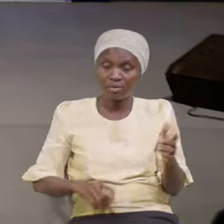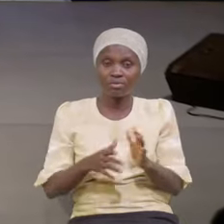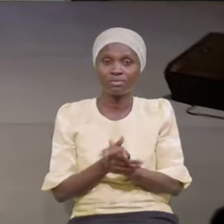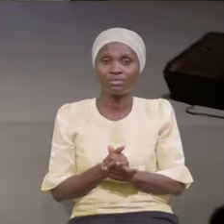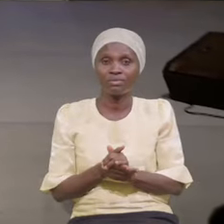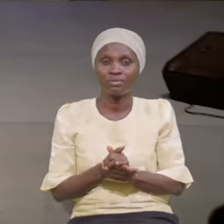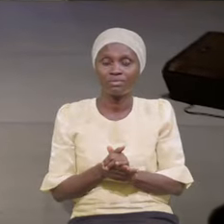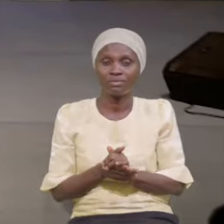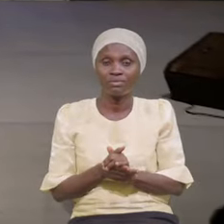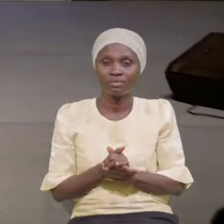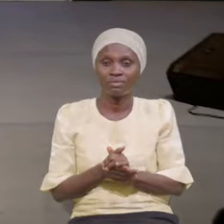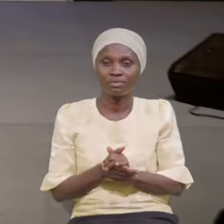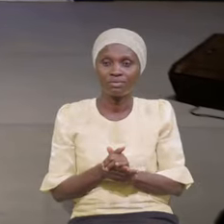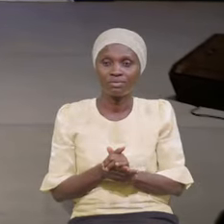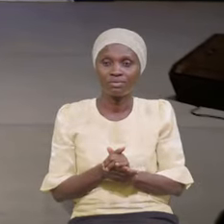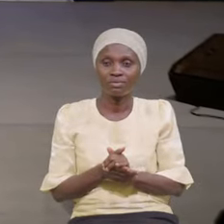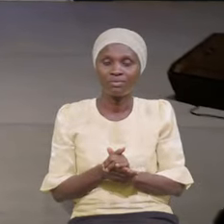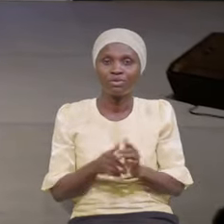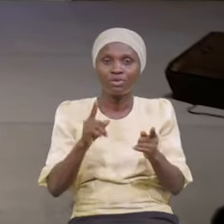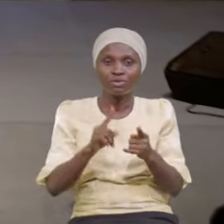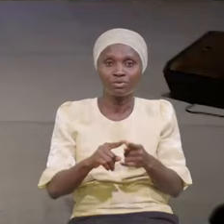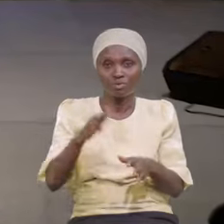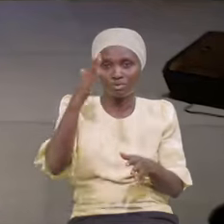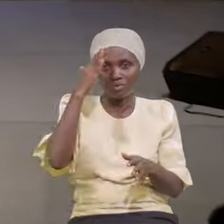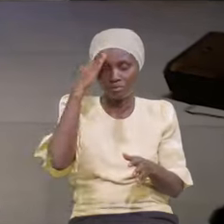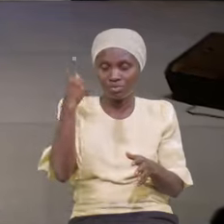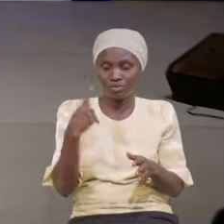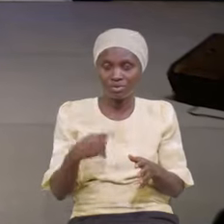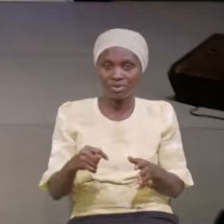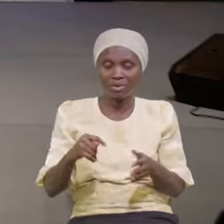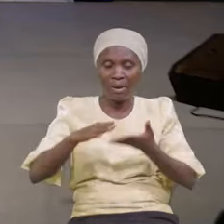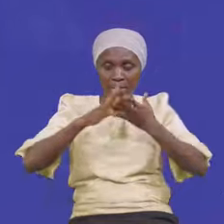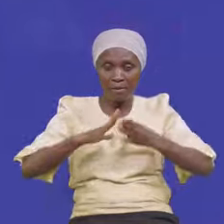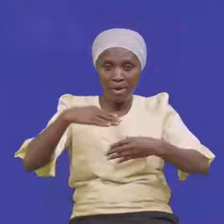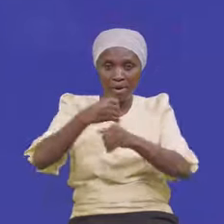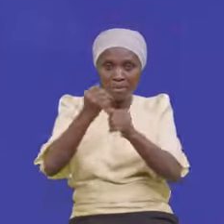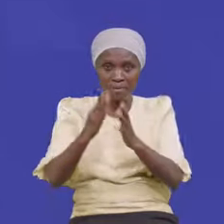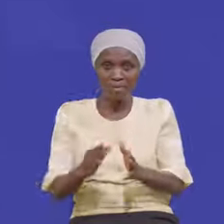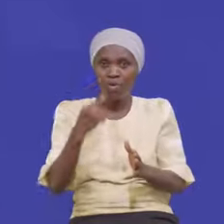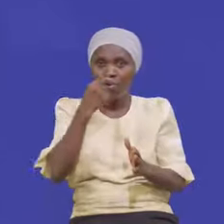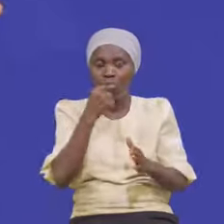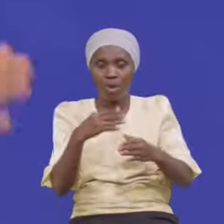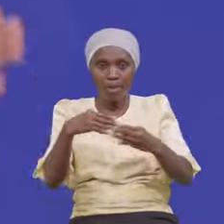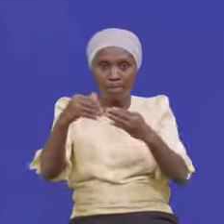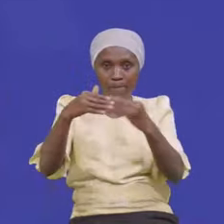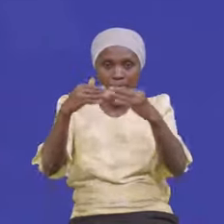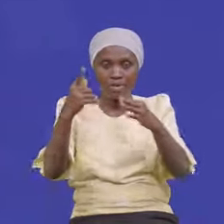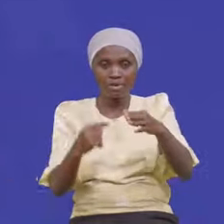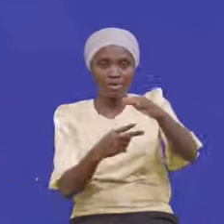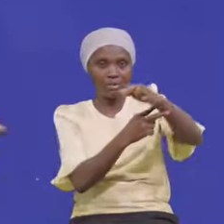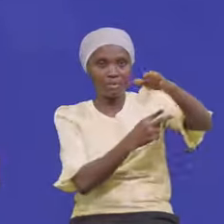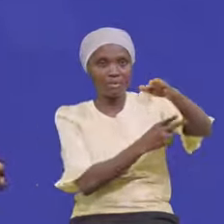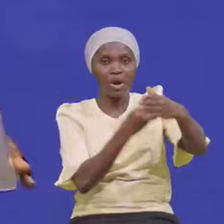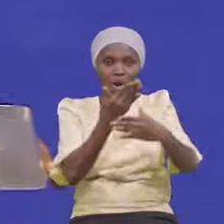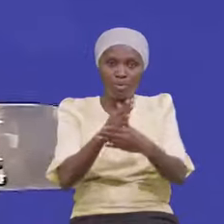ఉంచడానికి నిర్ణయం చేసుకోవాలి. To know the mediator. మీరు మధ్యవర్తిని తెలుసుకోవాలి. Has built the bridge between you